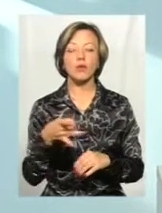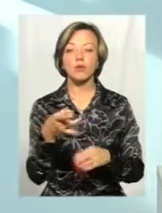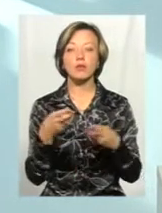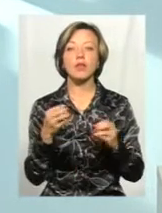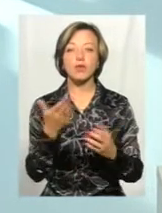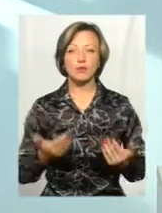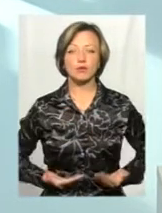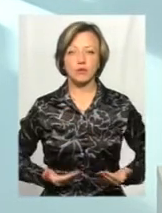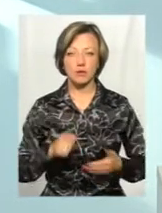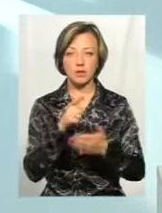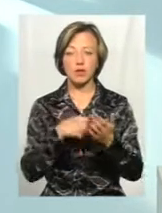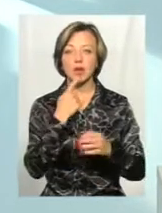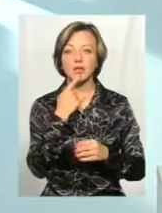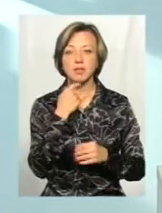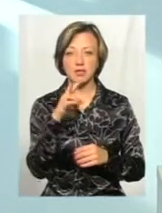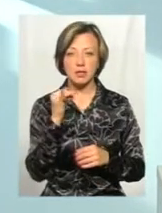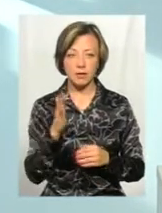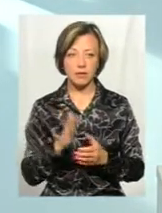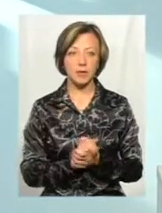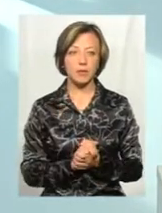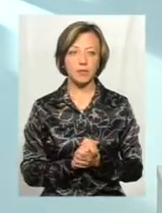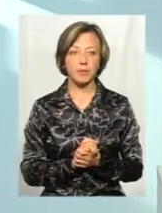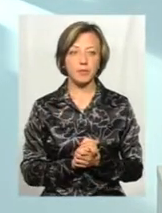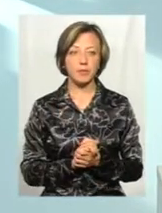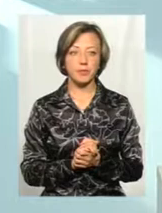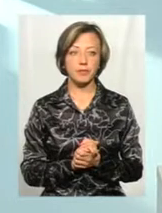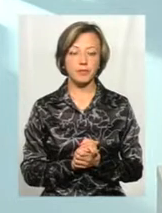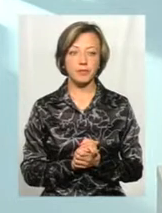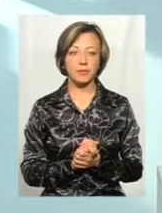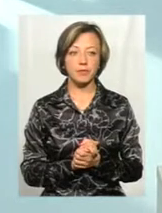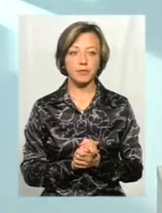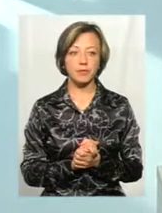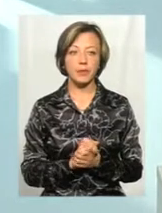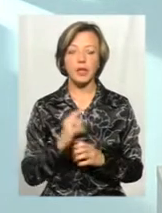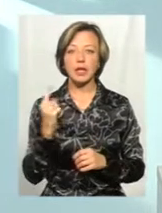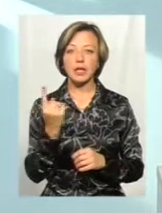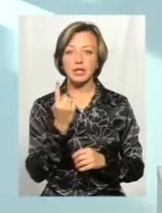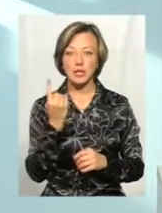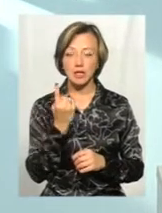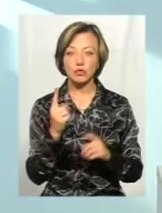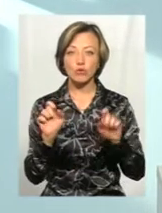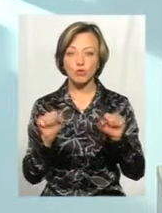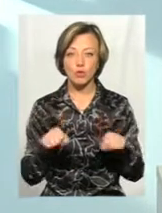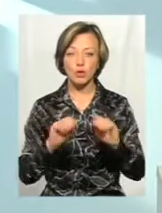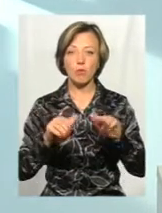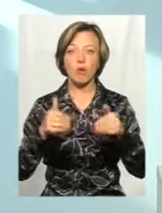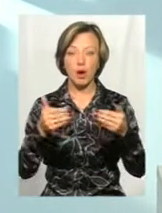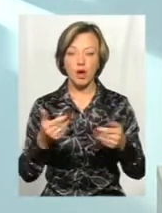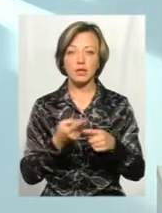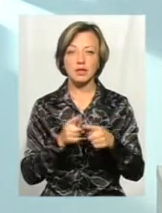Де ви проживаєте? Красилів. Дивіться, єдине, що тут можна порадити,